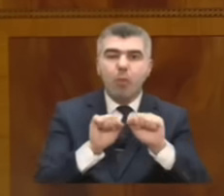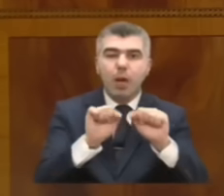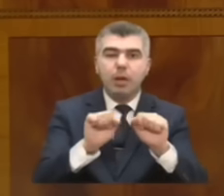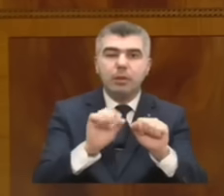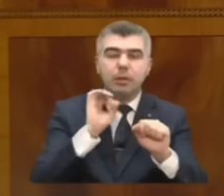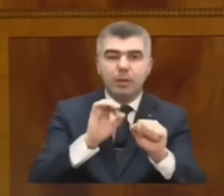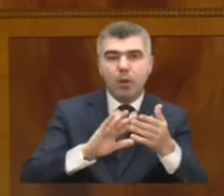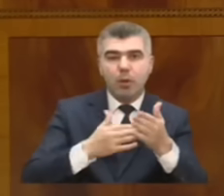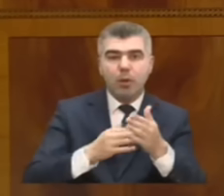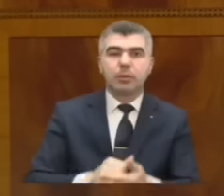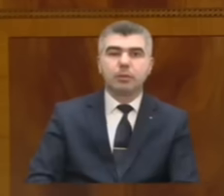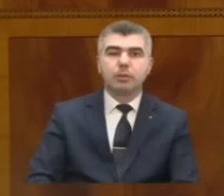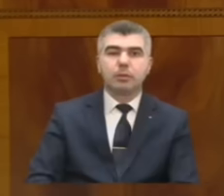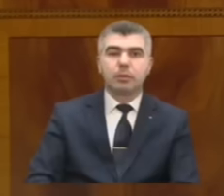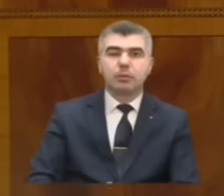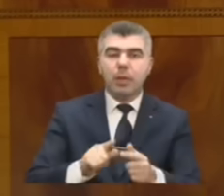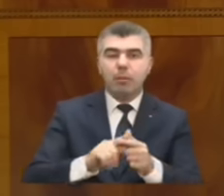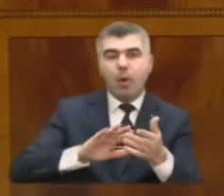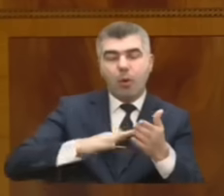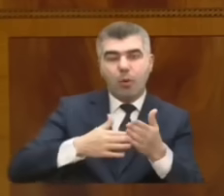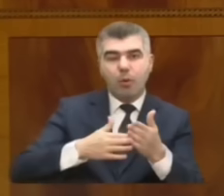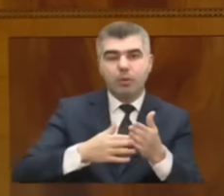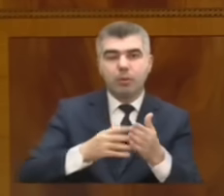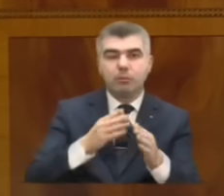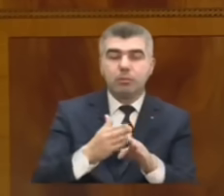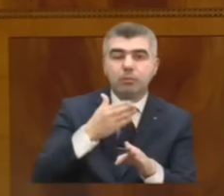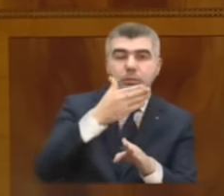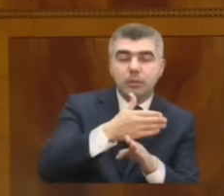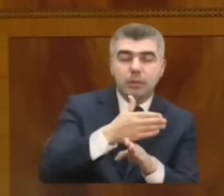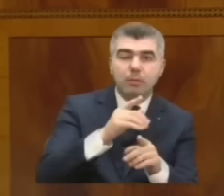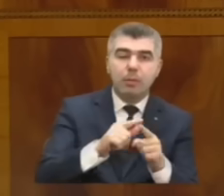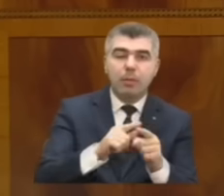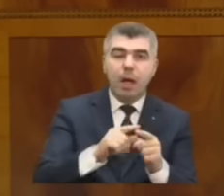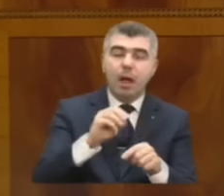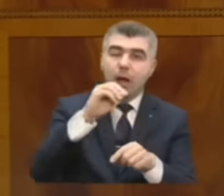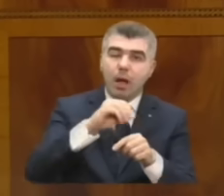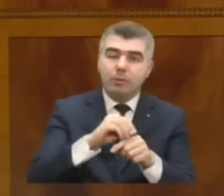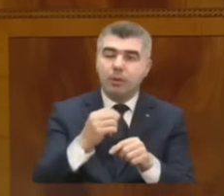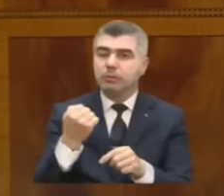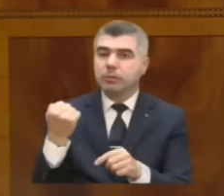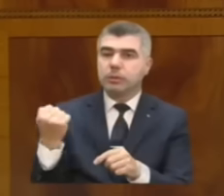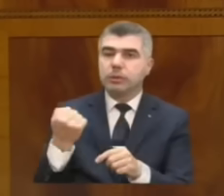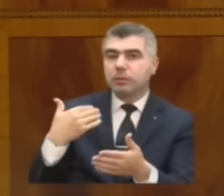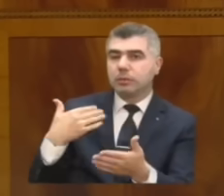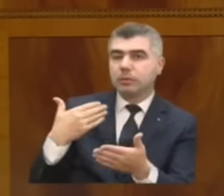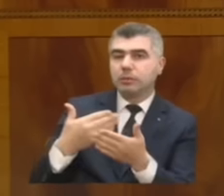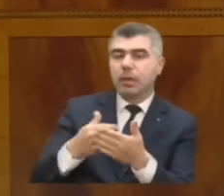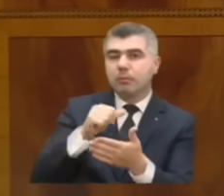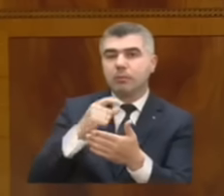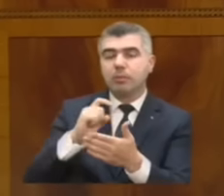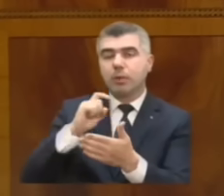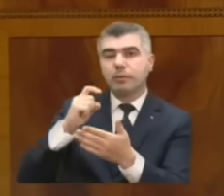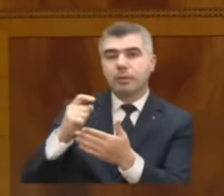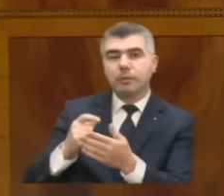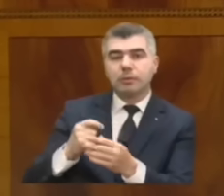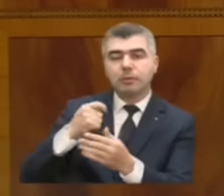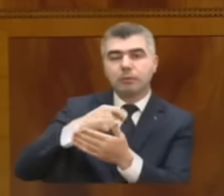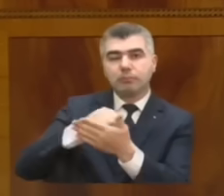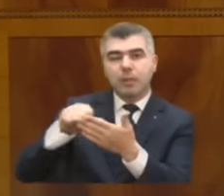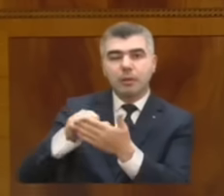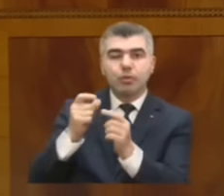بلوغ التمويل والصفقات العمومية أو في ولوج إلى سنة الطلب أو التأخيرات في الأداء ورفع تسديد